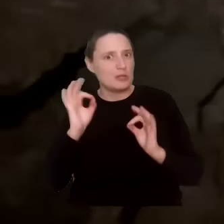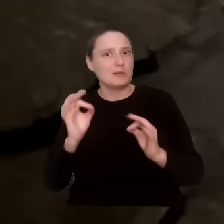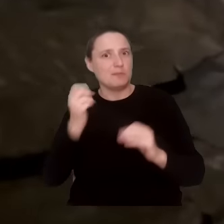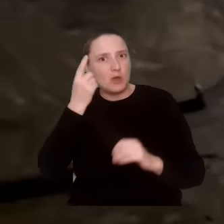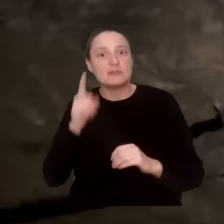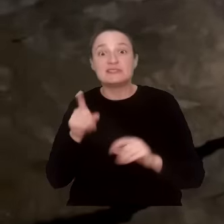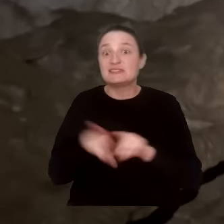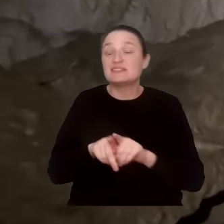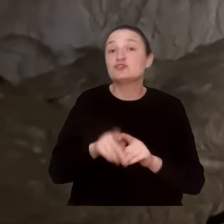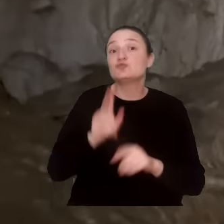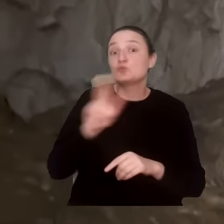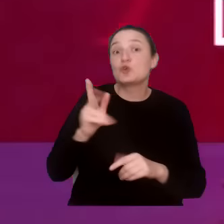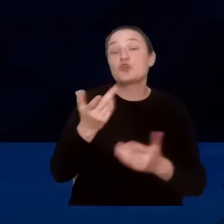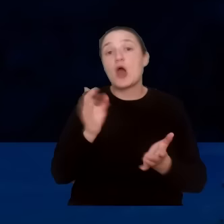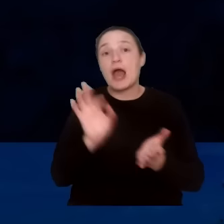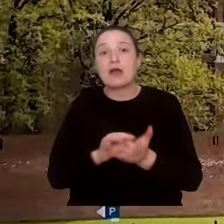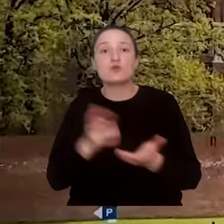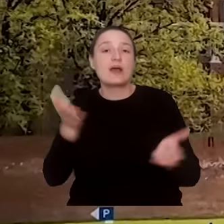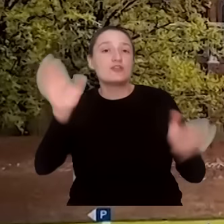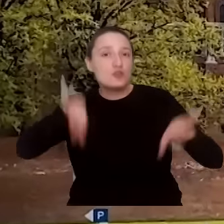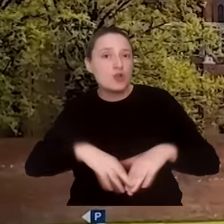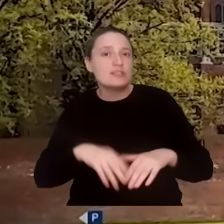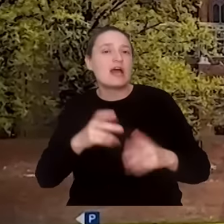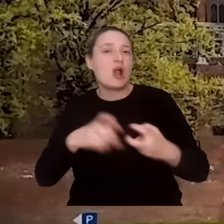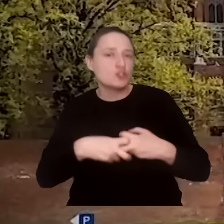dla osób odwiedzających Dolinę Kościeliską.